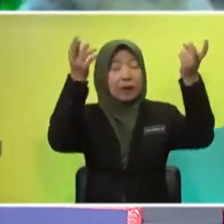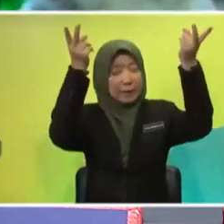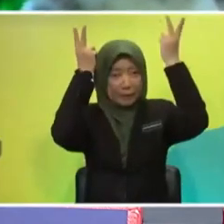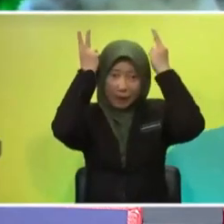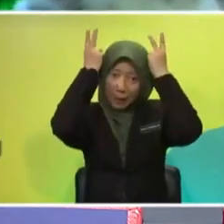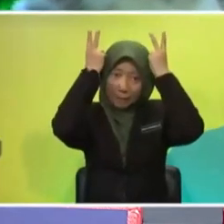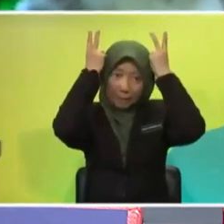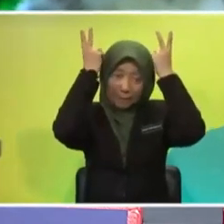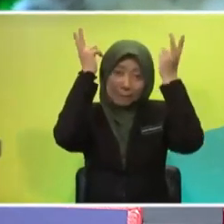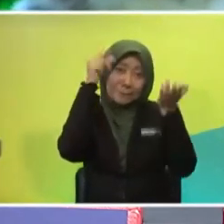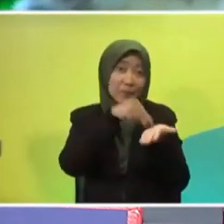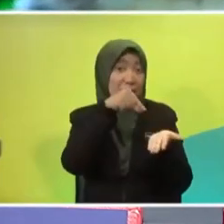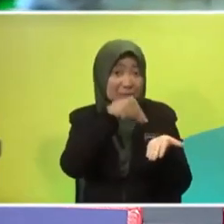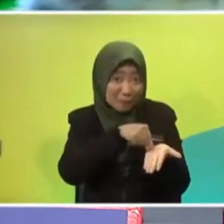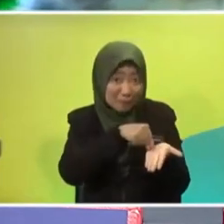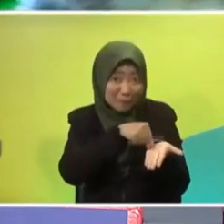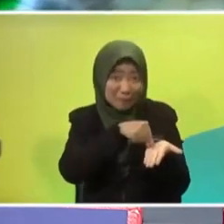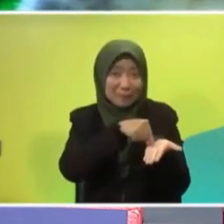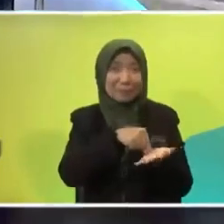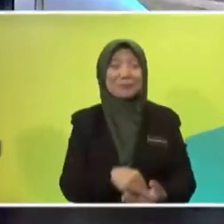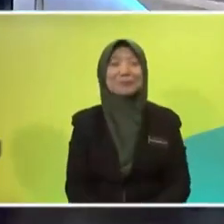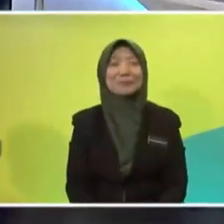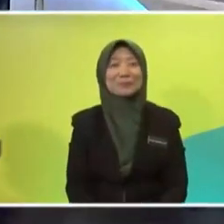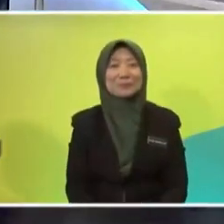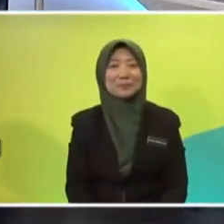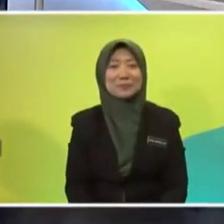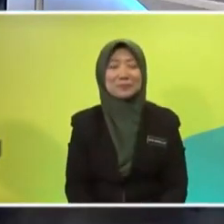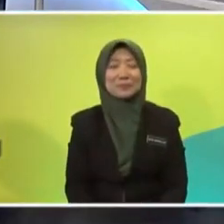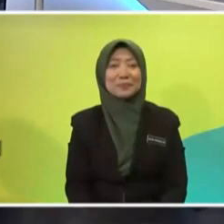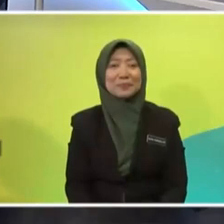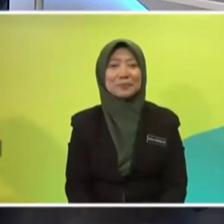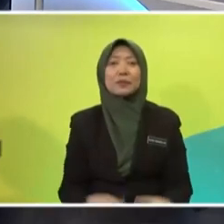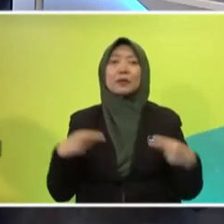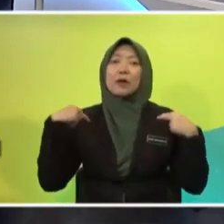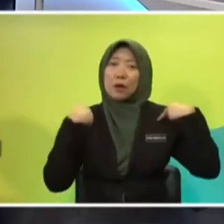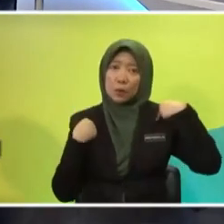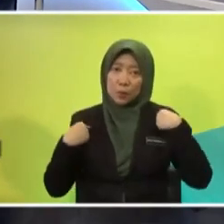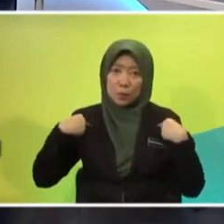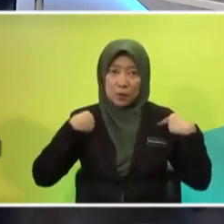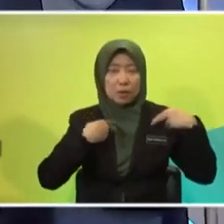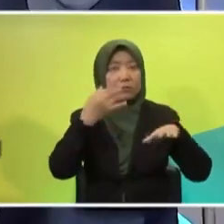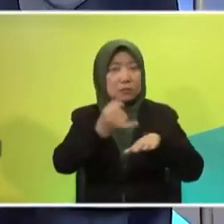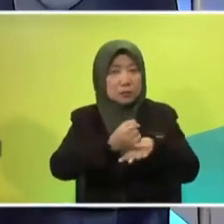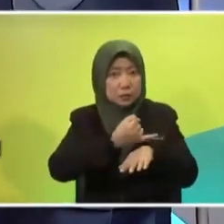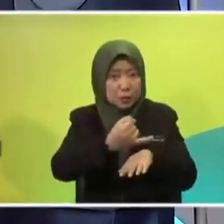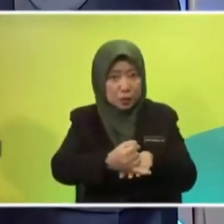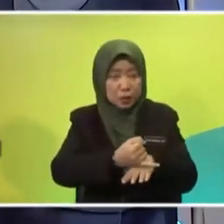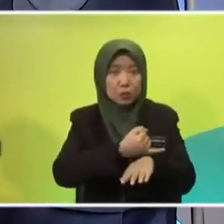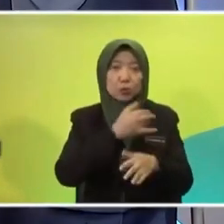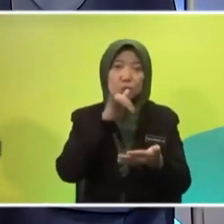arnab, ayam. Dan ayam. Pula ayam. Sebenarnya, okey, haiwan jinak ini merupakan haiwan yang boleh